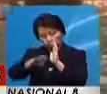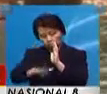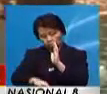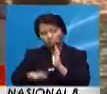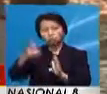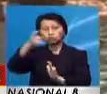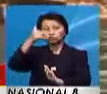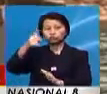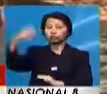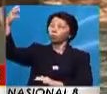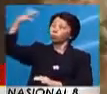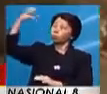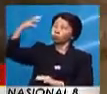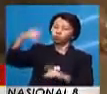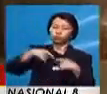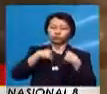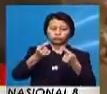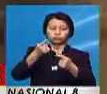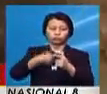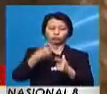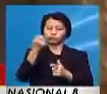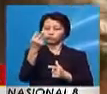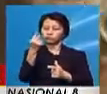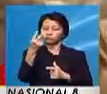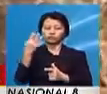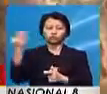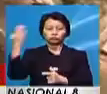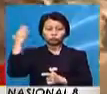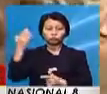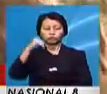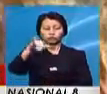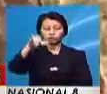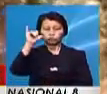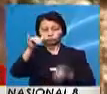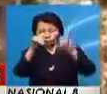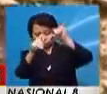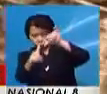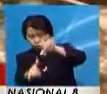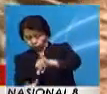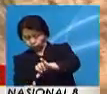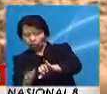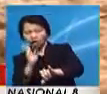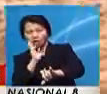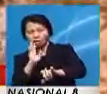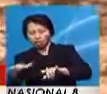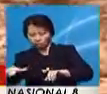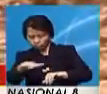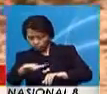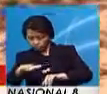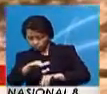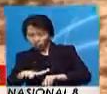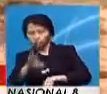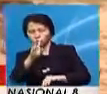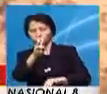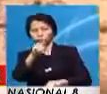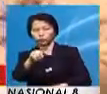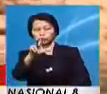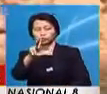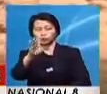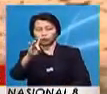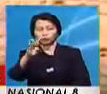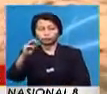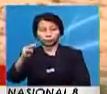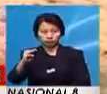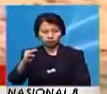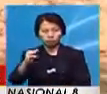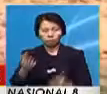yang melanda sejak Disember tahun lepas. Semalam paras air di empangan Labong berada pada paras 6.38